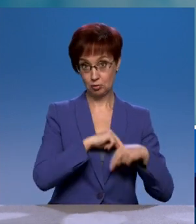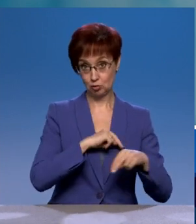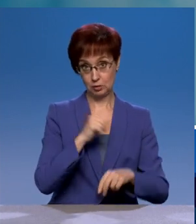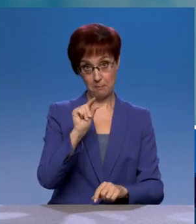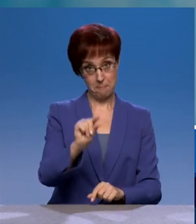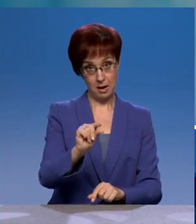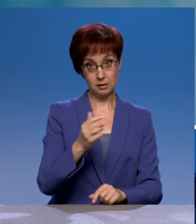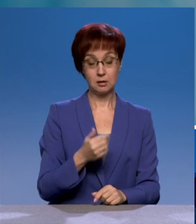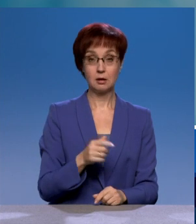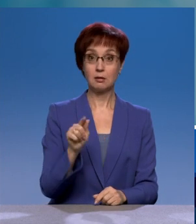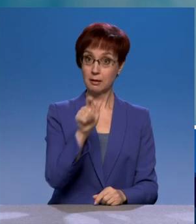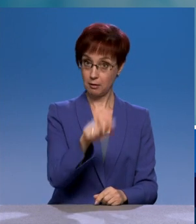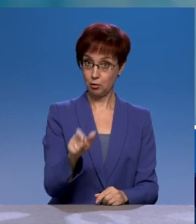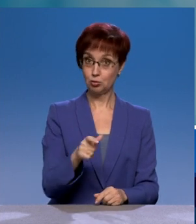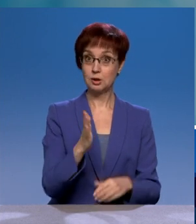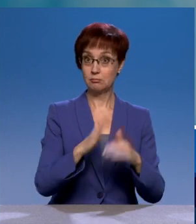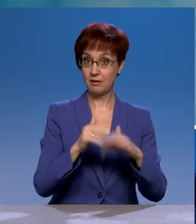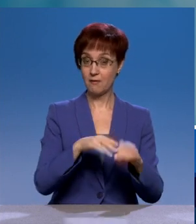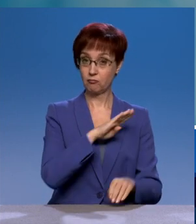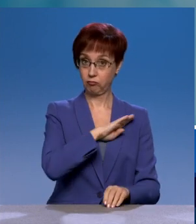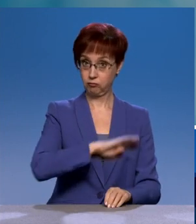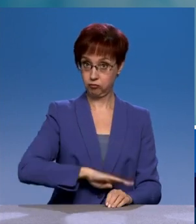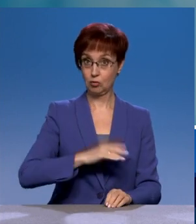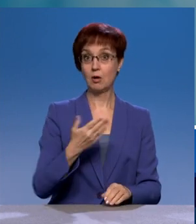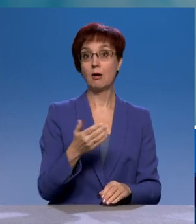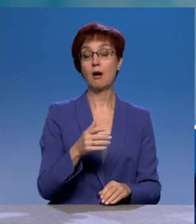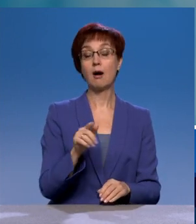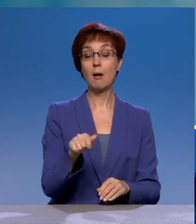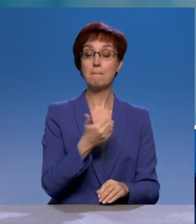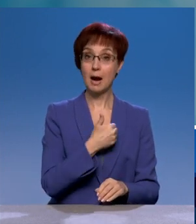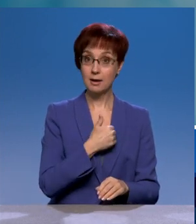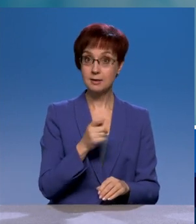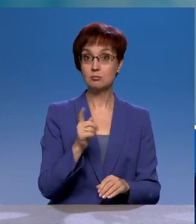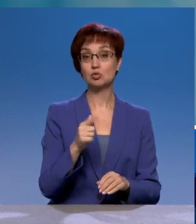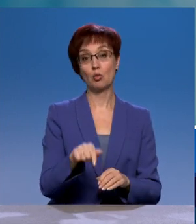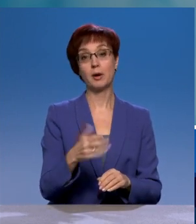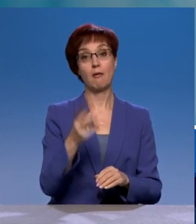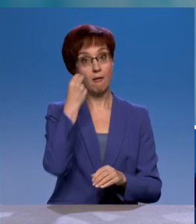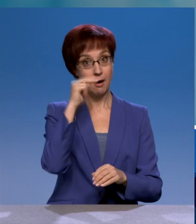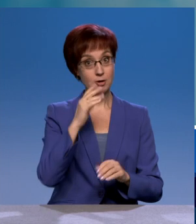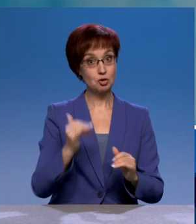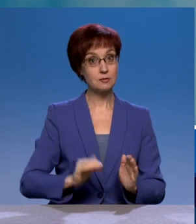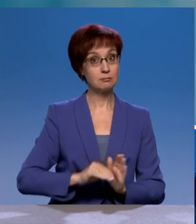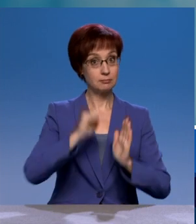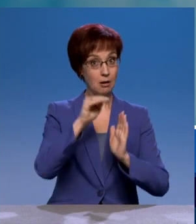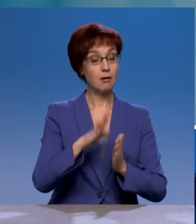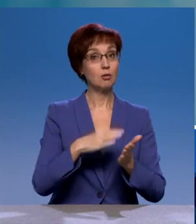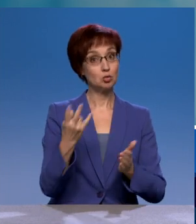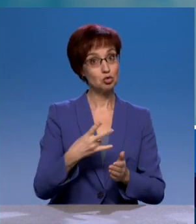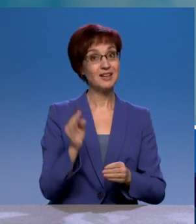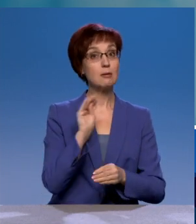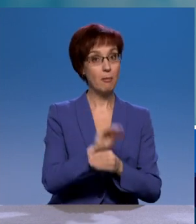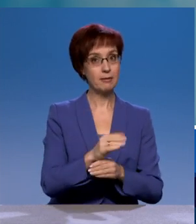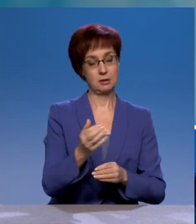у людей? Хотим. Значит, что надо сделать? Чтобы пришли дополнительные кадры, врачи в отрасль, медсестры. А для того, чтобы они пришли, что надо сделать?